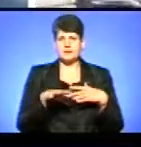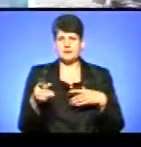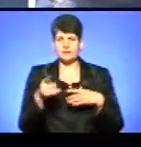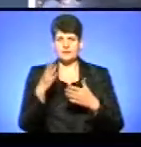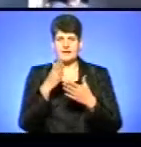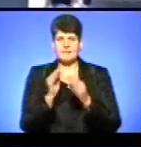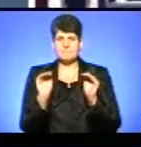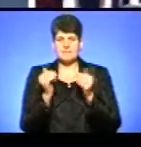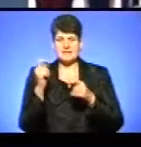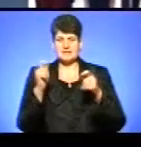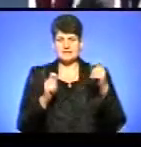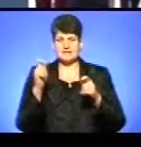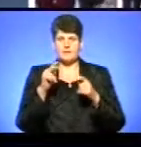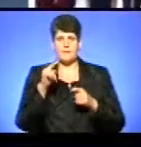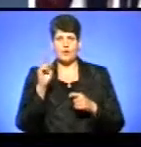відбувається міні-фестиваль